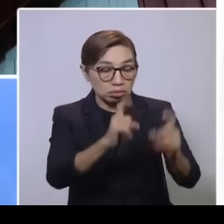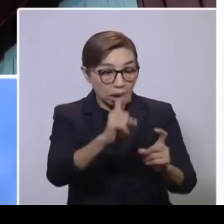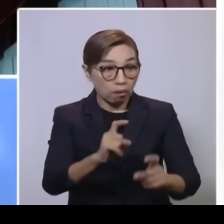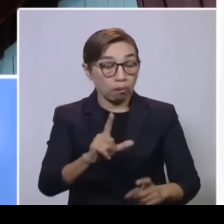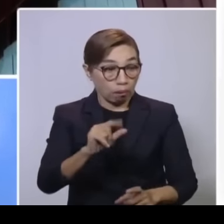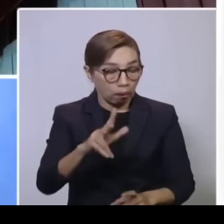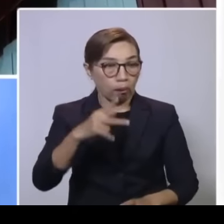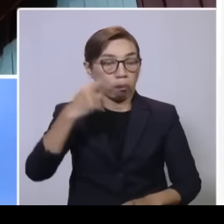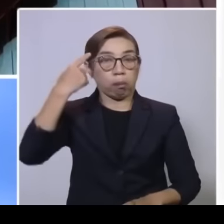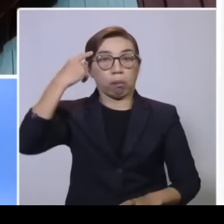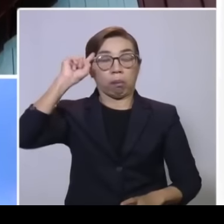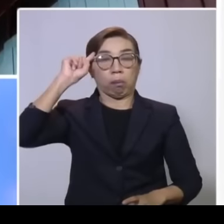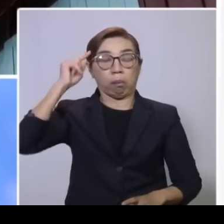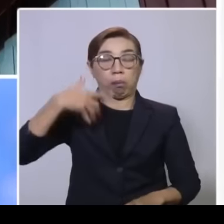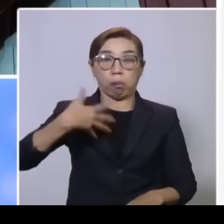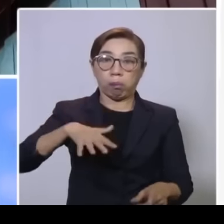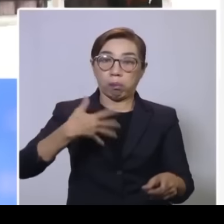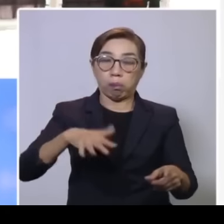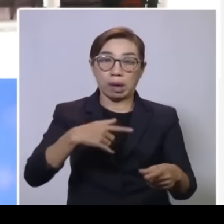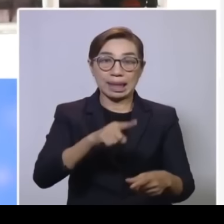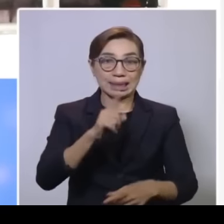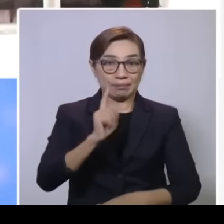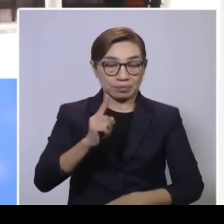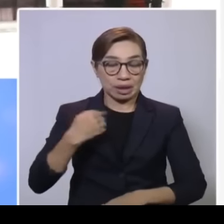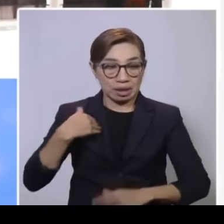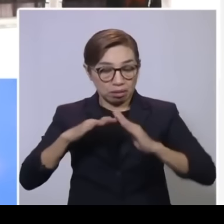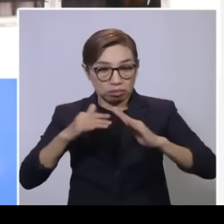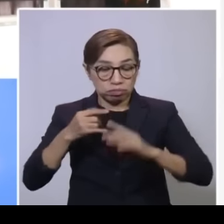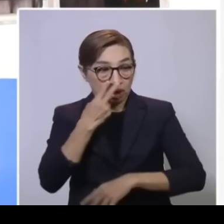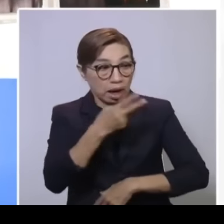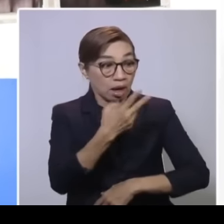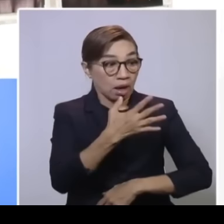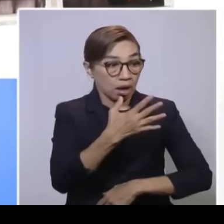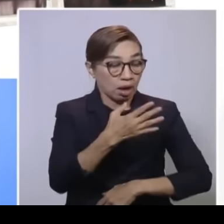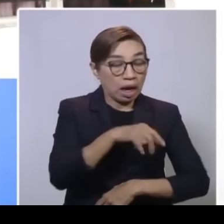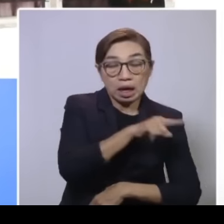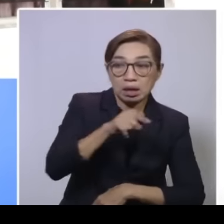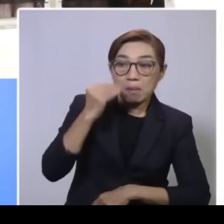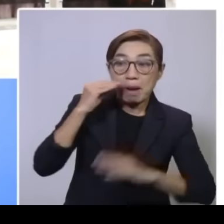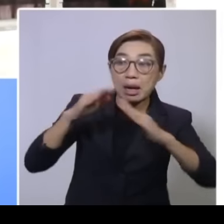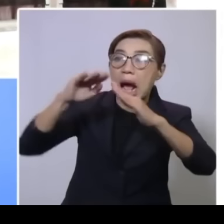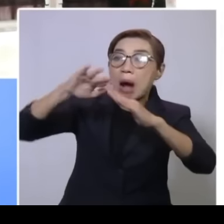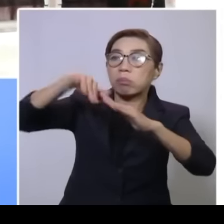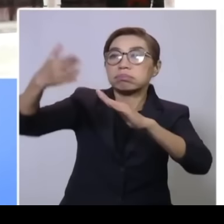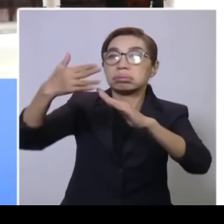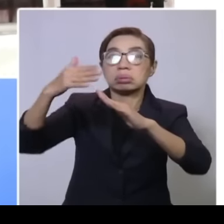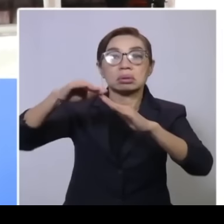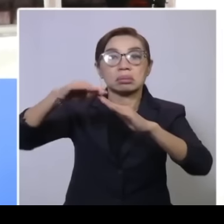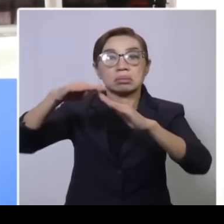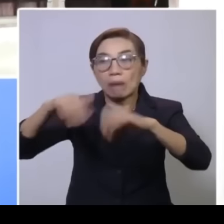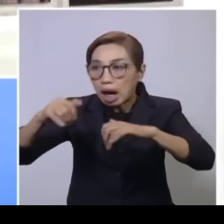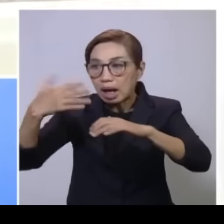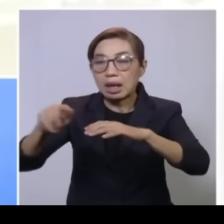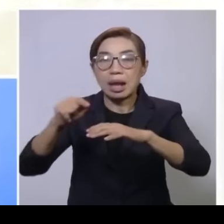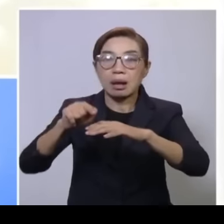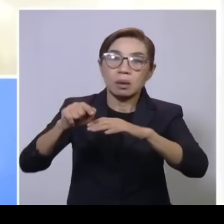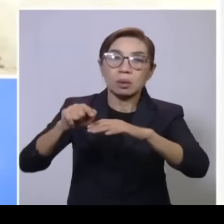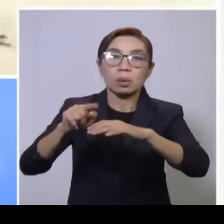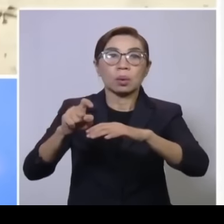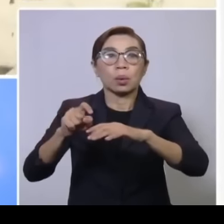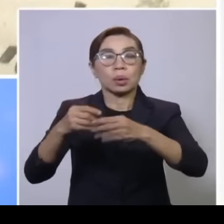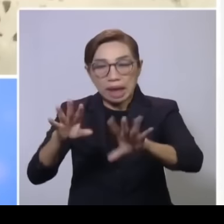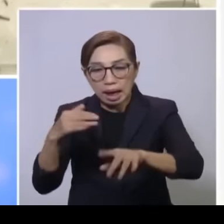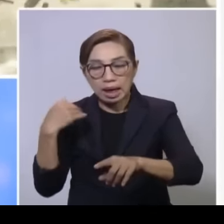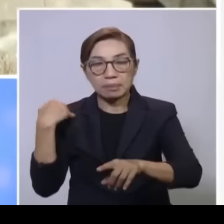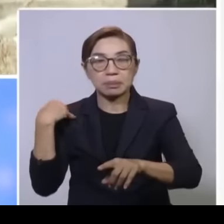าดนี้ค่ะแล้วเราก็มาตอนนั้นเราตั้งสติได้เราก็มาดูบ้านหลังคาเราก็หลุดมีบางส่วนก็ชำรุดไปใ